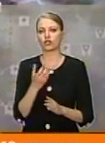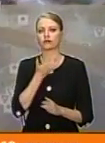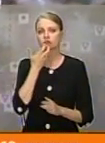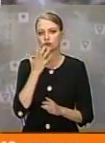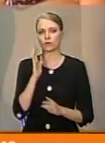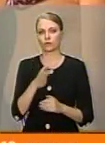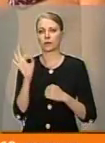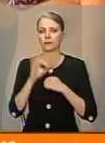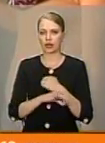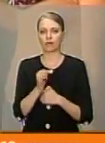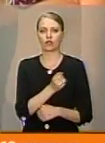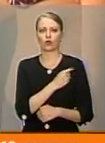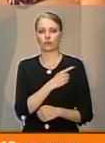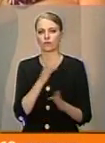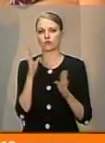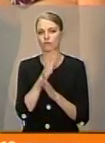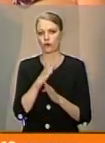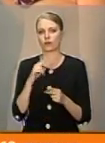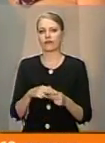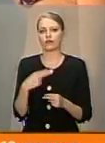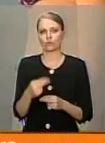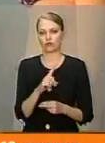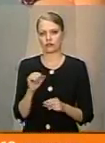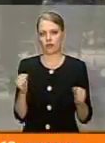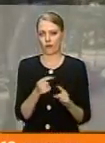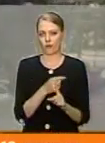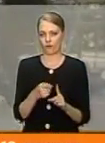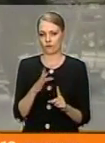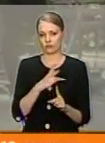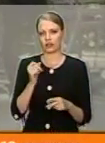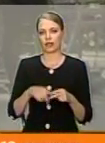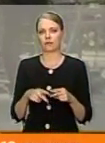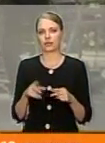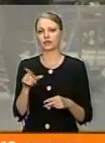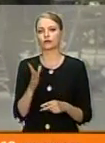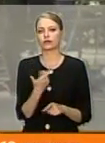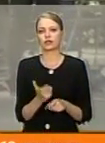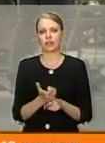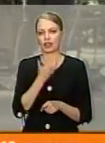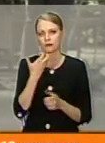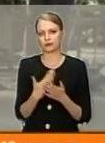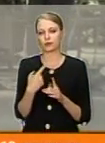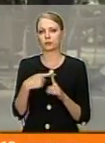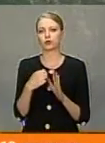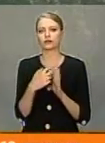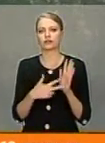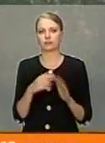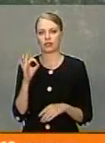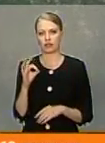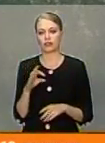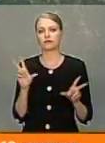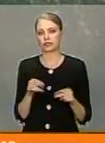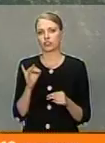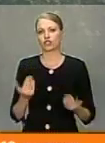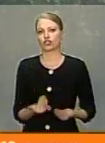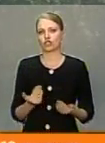прогріється Прикарпаття і Одещина. Погода відшкодує за холод. Наприкінці тижня там буде найтепліше, майже плюс 18 градусів.